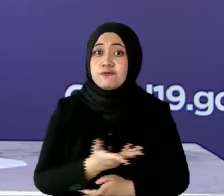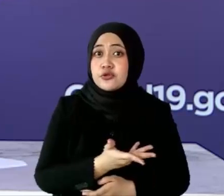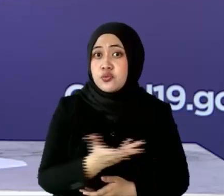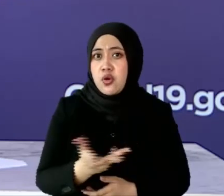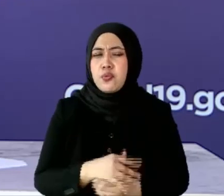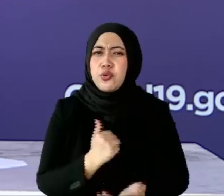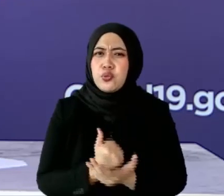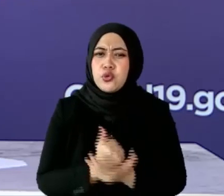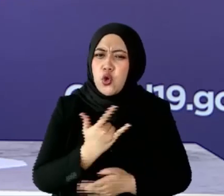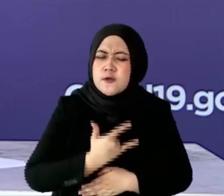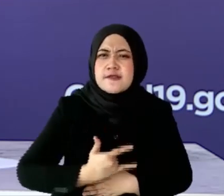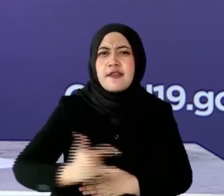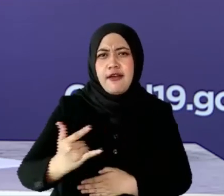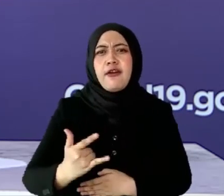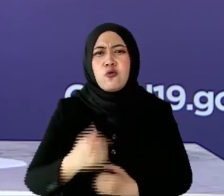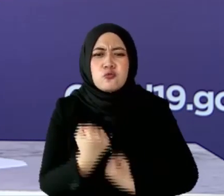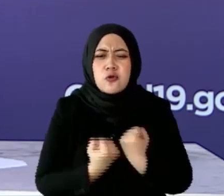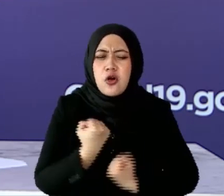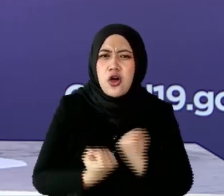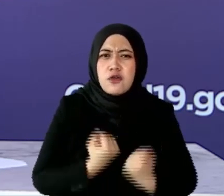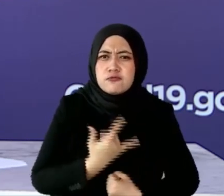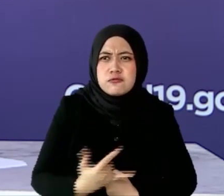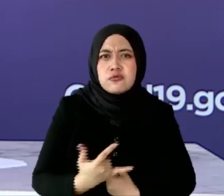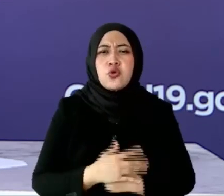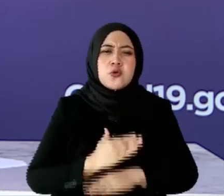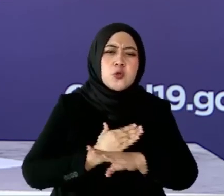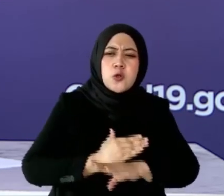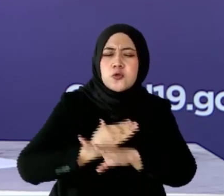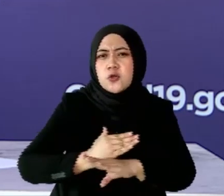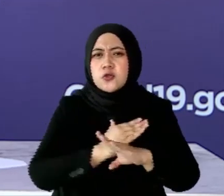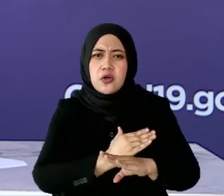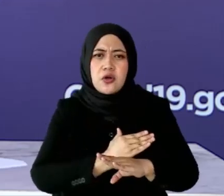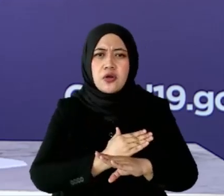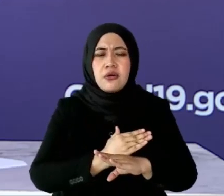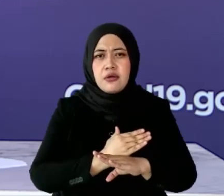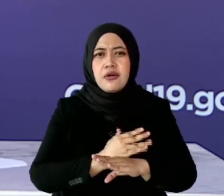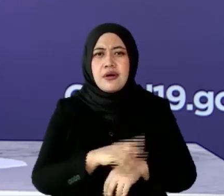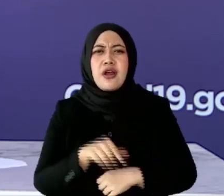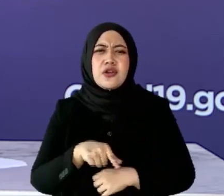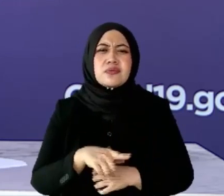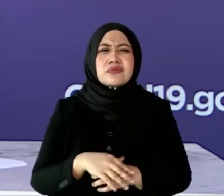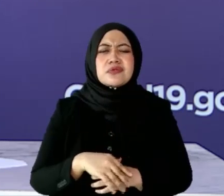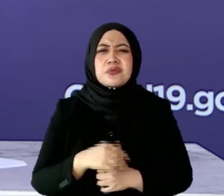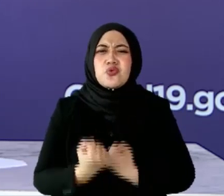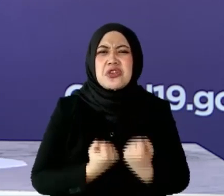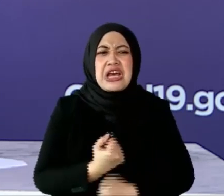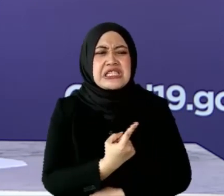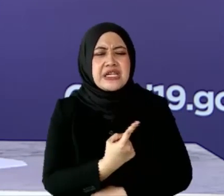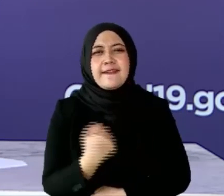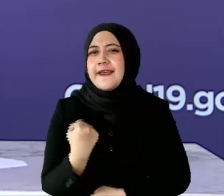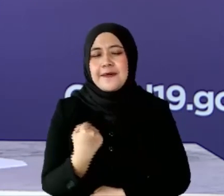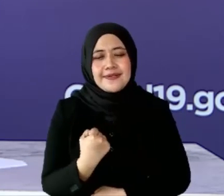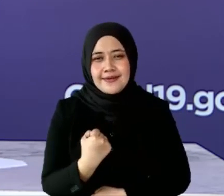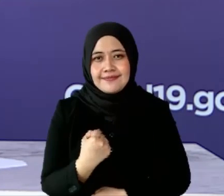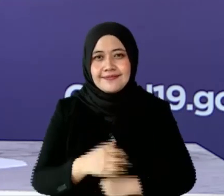untuk benar-benar konsisten melakukan berbagai upaya preventif yang pada kasus ini tidak bisa hanya mengandalkan satu upaya